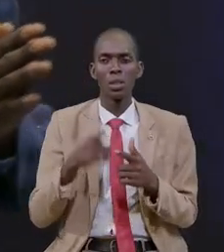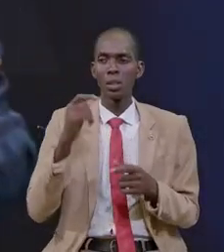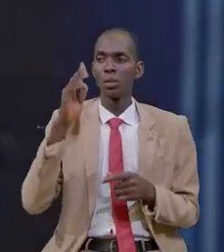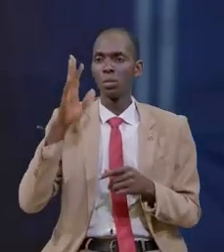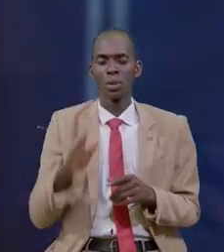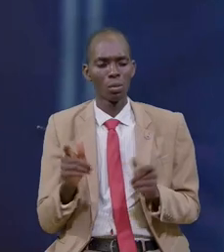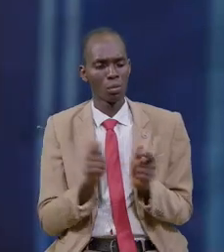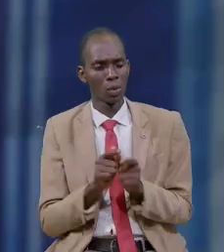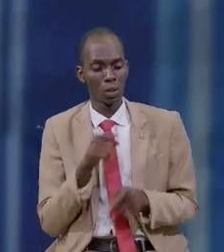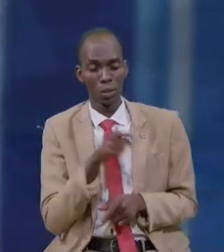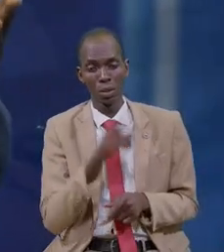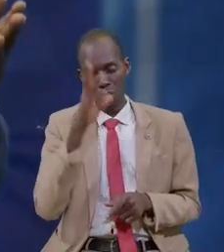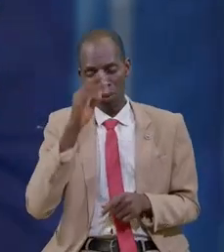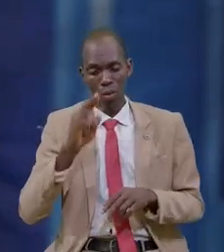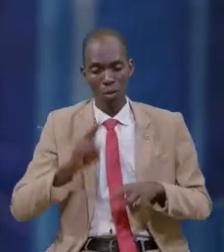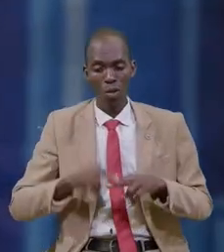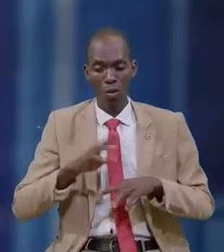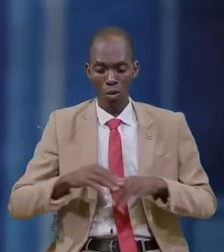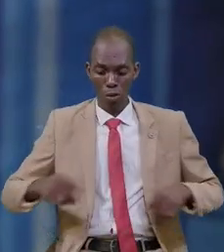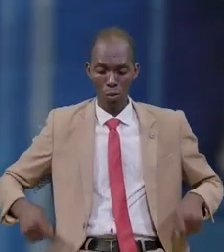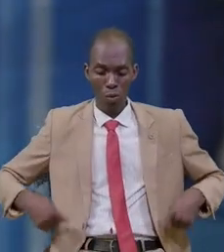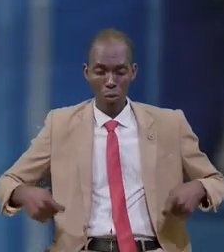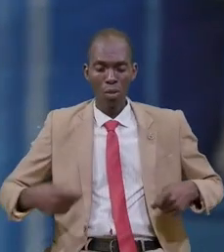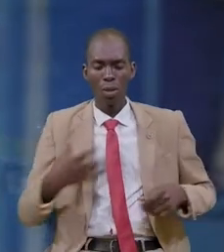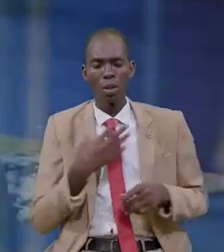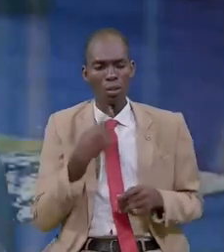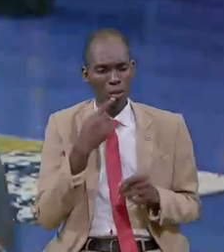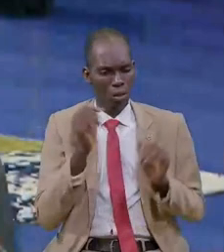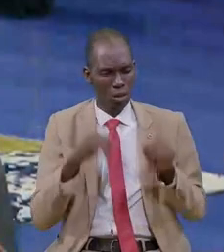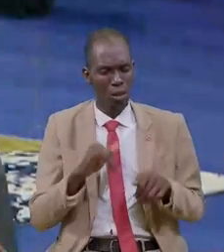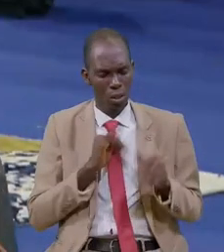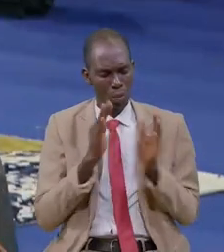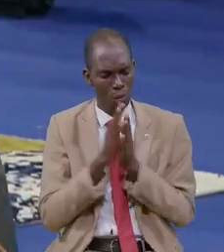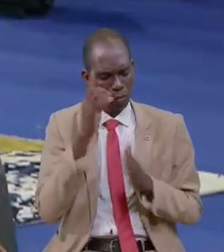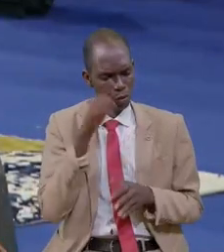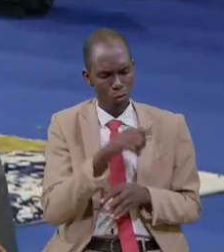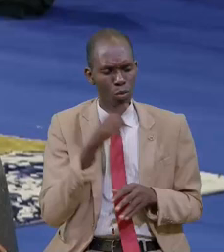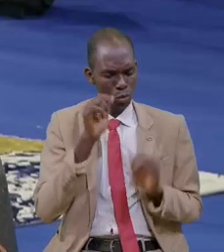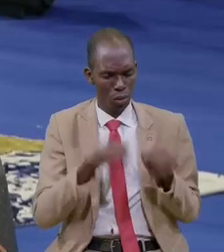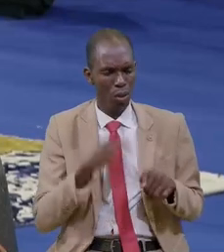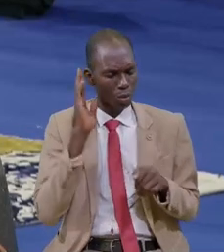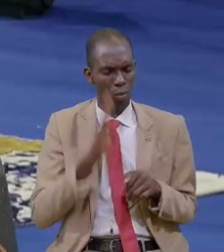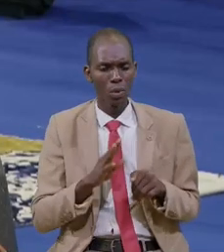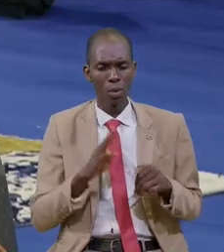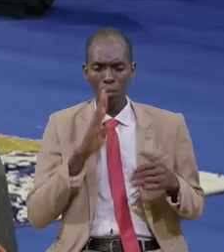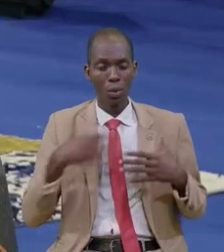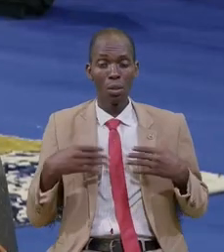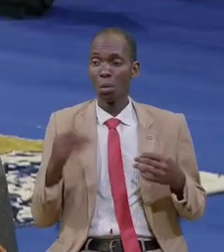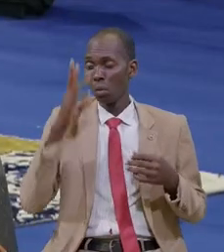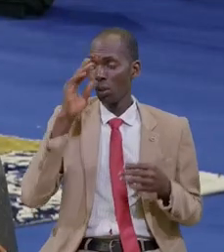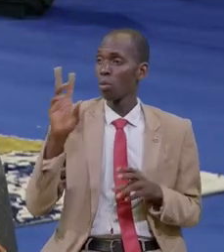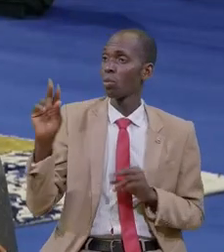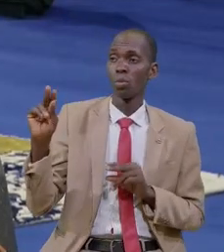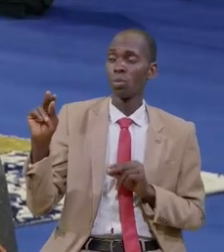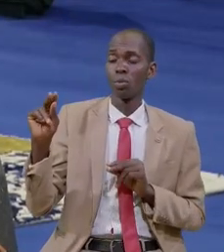le ministère allait vers lui et lui a dit, est-ce que je peux t'imposer les mains pour que tu sois guéri? L'homme a dit,